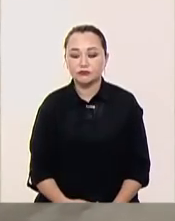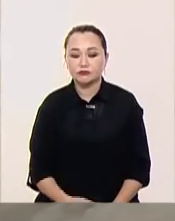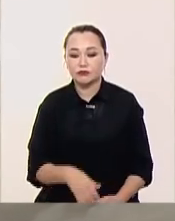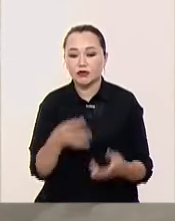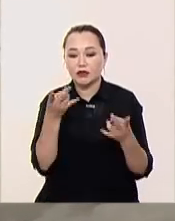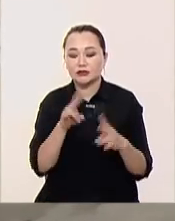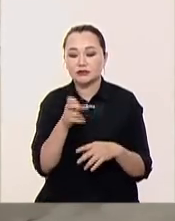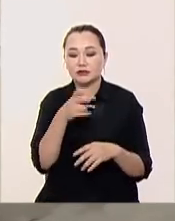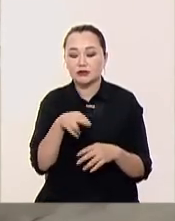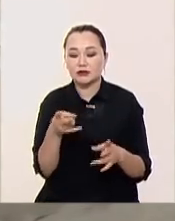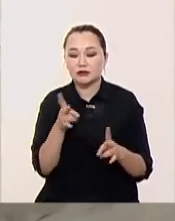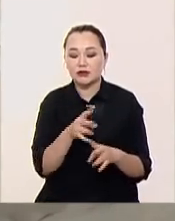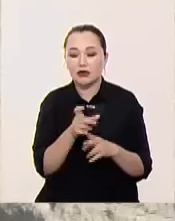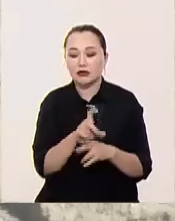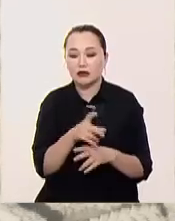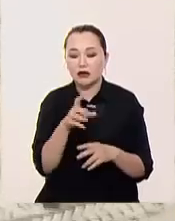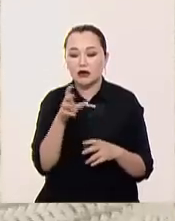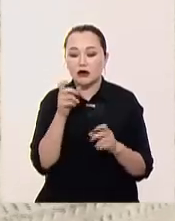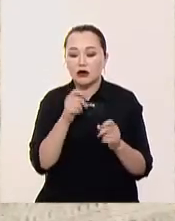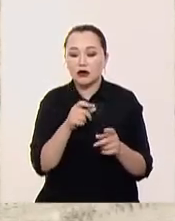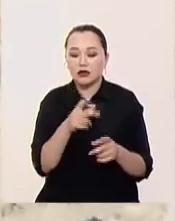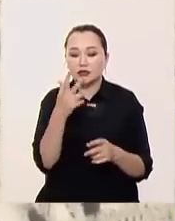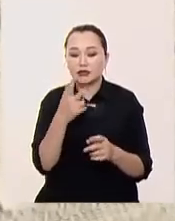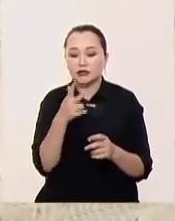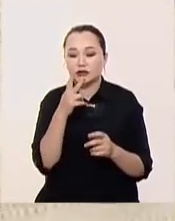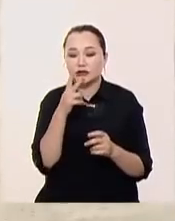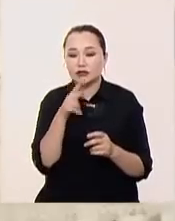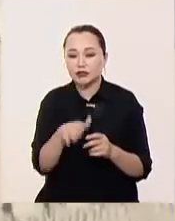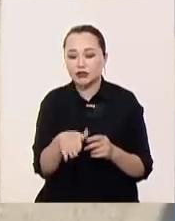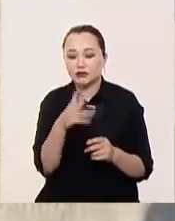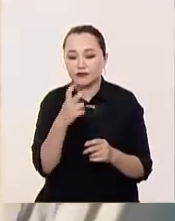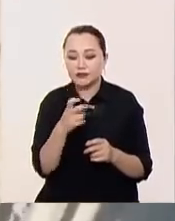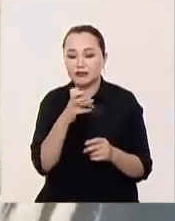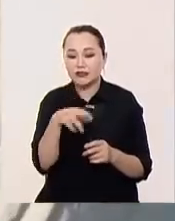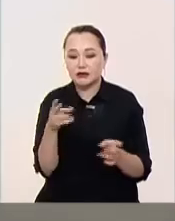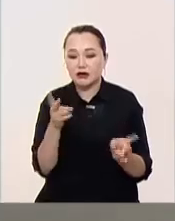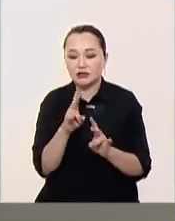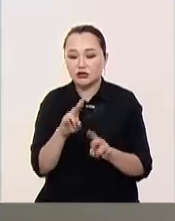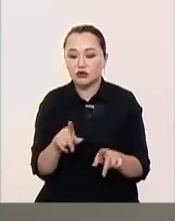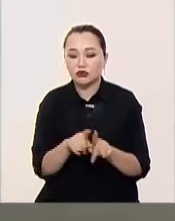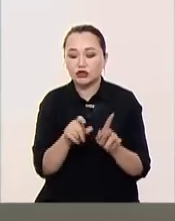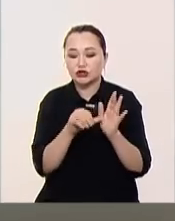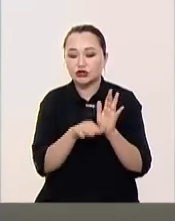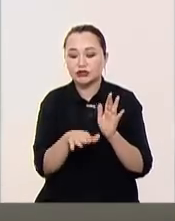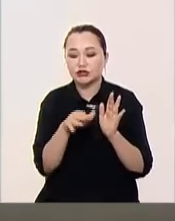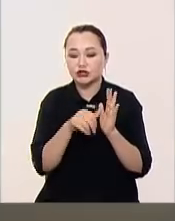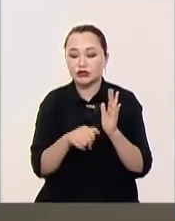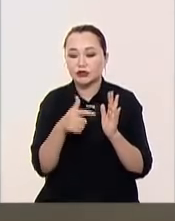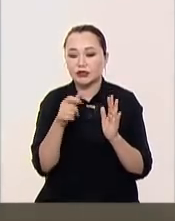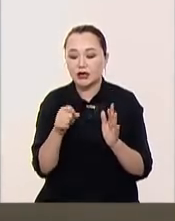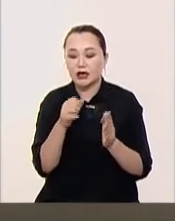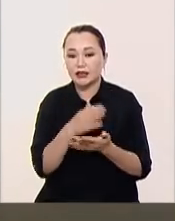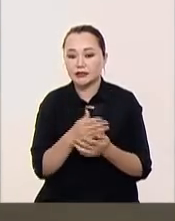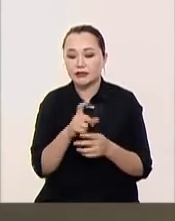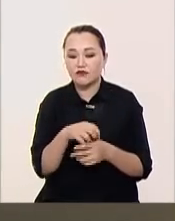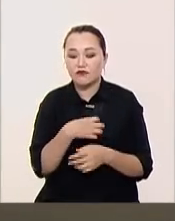Қалдық қоймасы орналасқан экологиялық аймақта шамамен 372 мың адам тұрады. Қоймадағы қалдықтардың ауданы 6600 гектарды құрайды. Осы